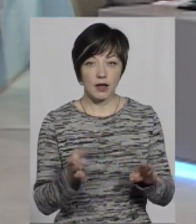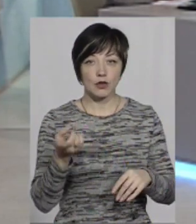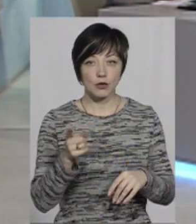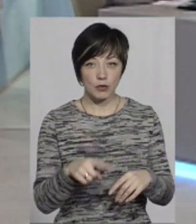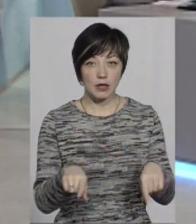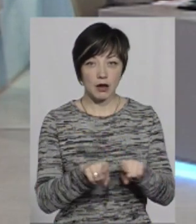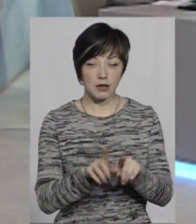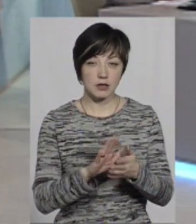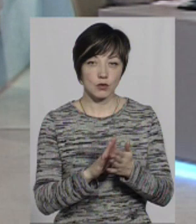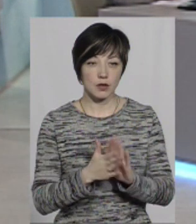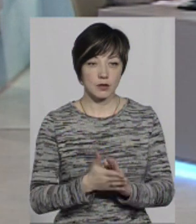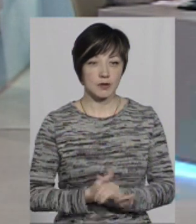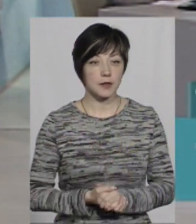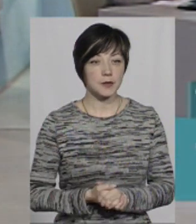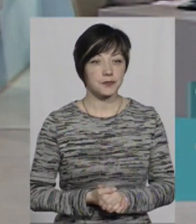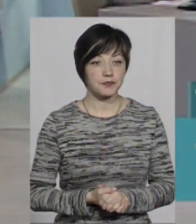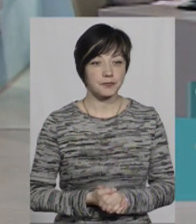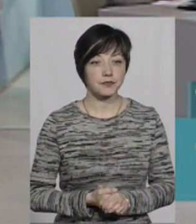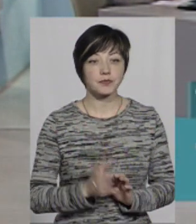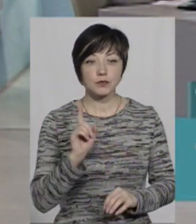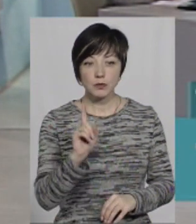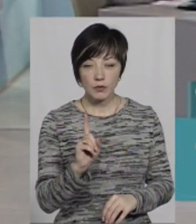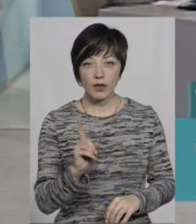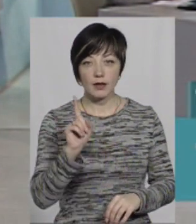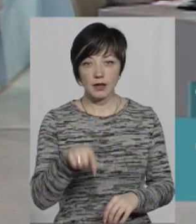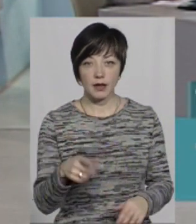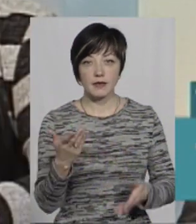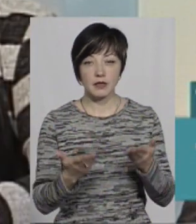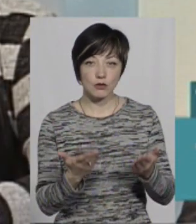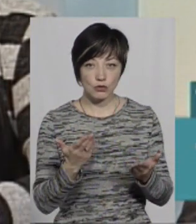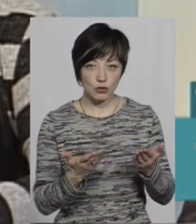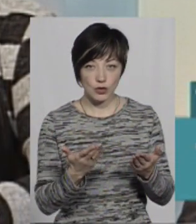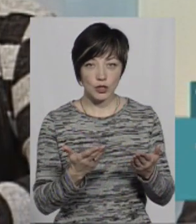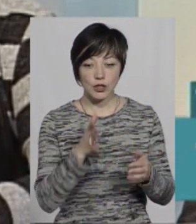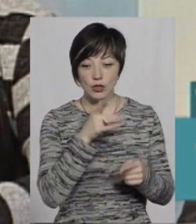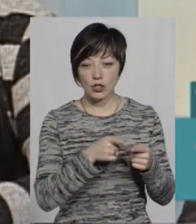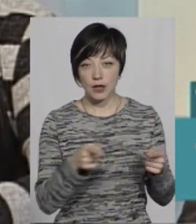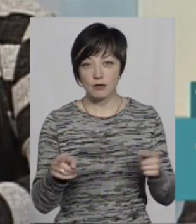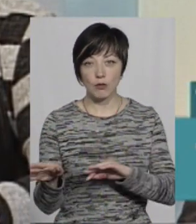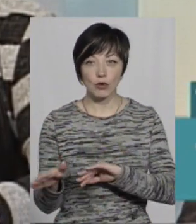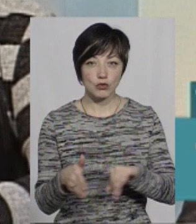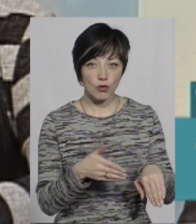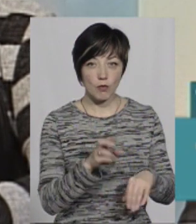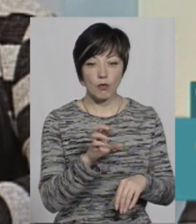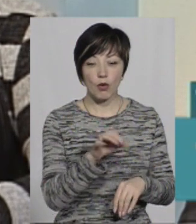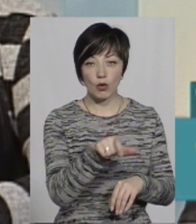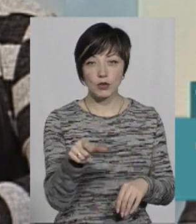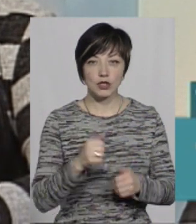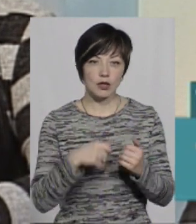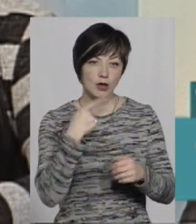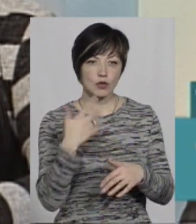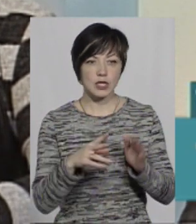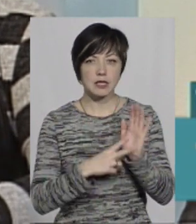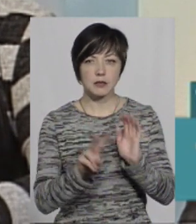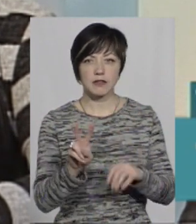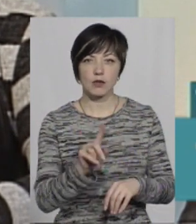тому от така от, тому навіть якщо і дійсно час вже пройшов, Бо люди дуже часто кажуть,